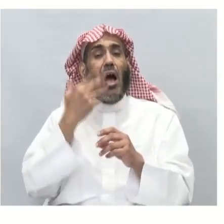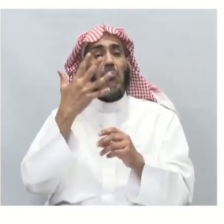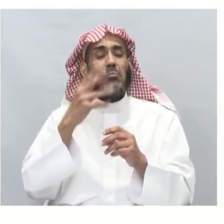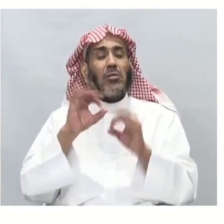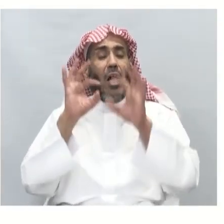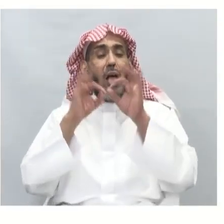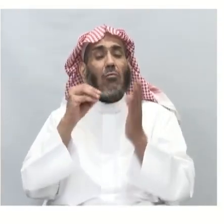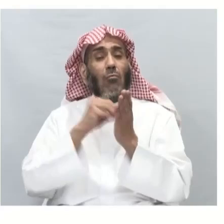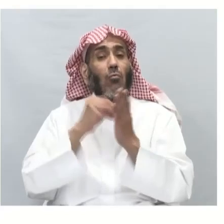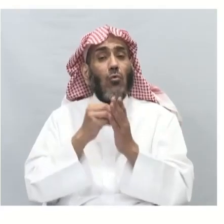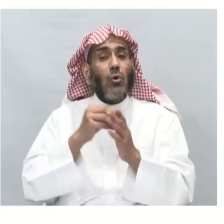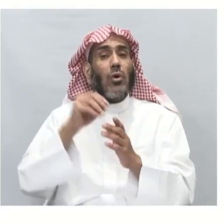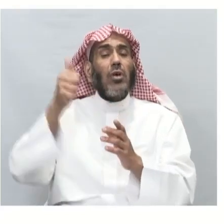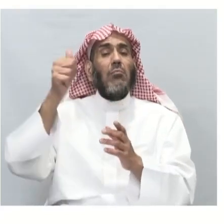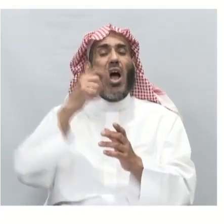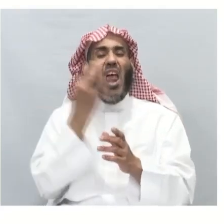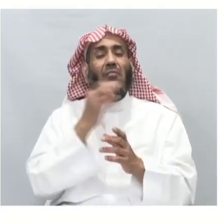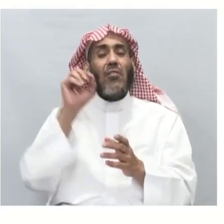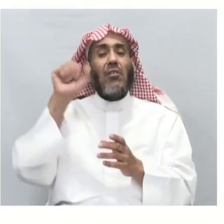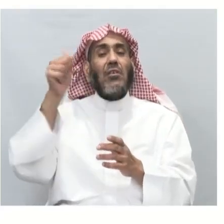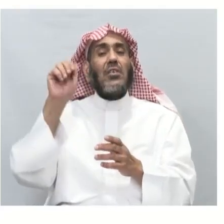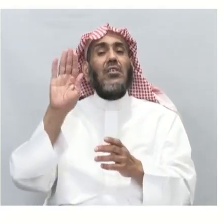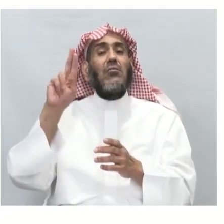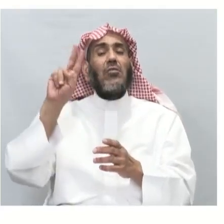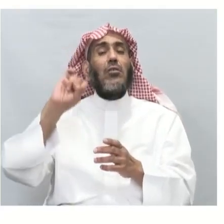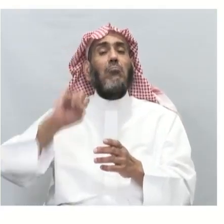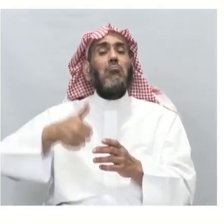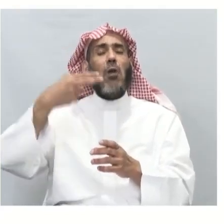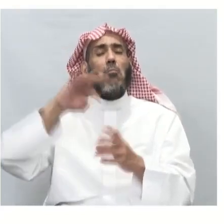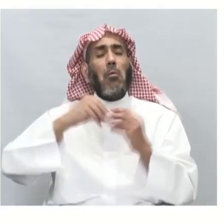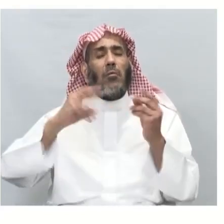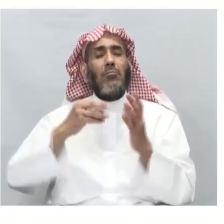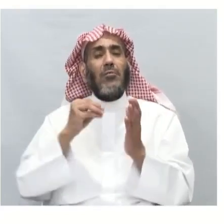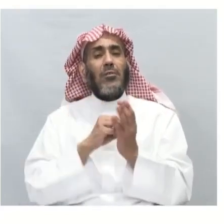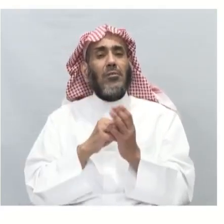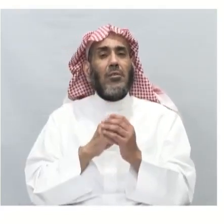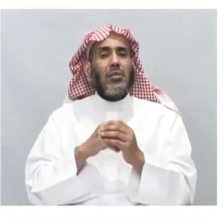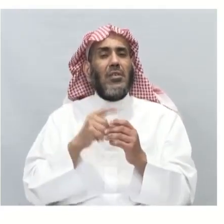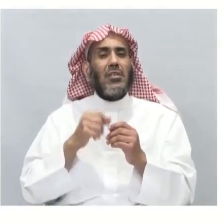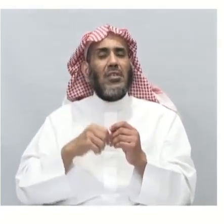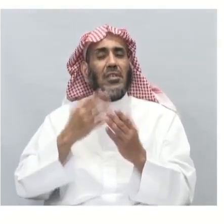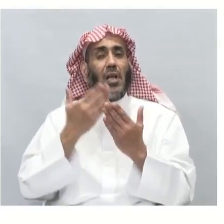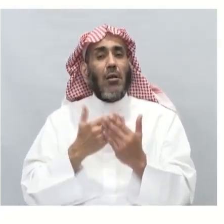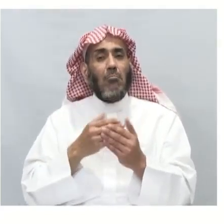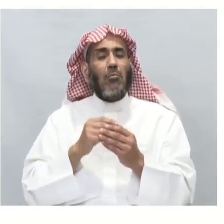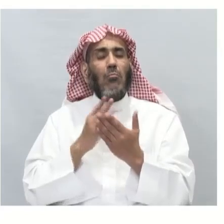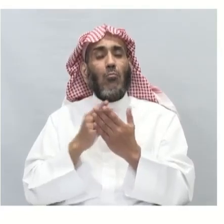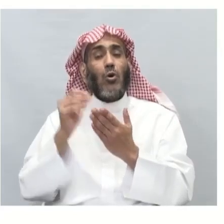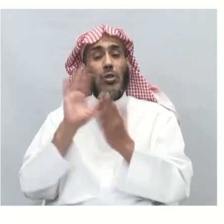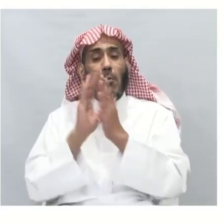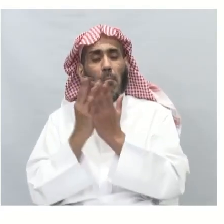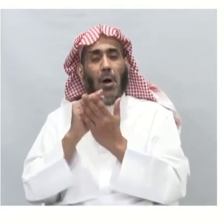وردت فيها لفظه الاستماع بمعان مختلفه ثم اشار هنا بقوله استعن ب المعجم